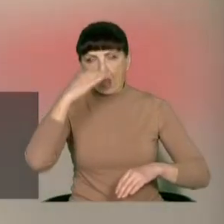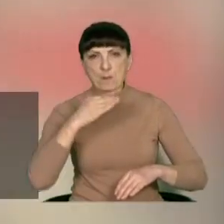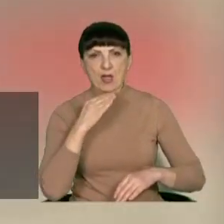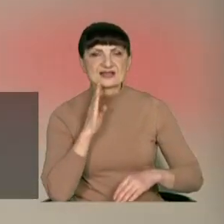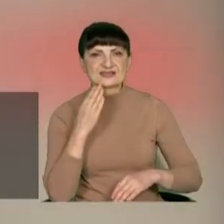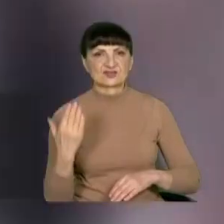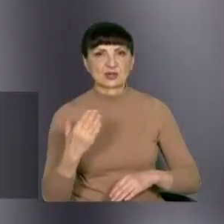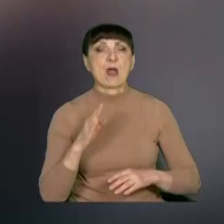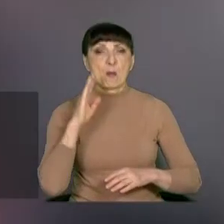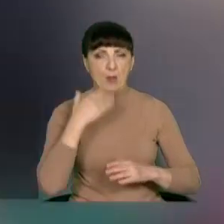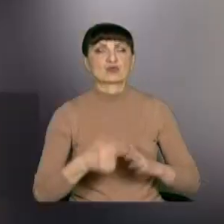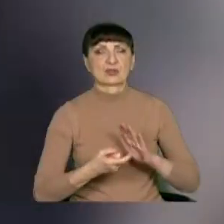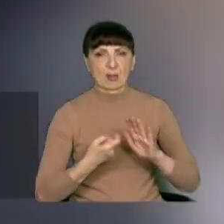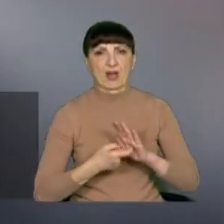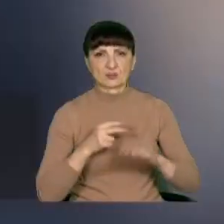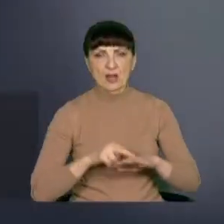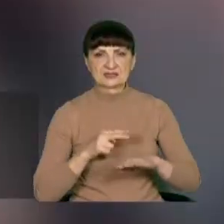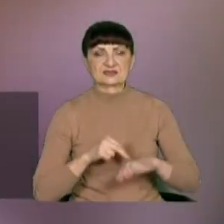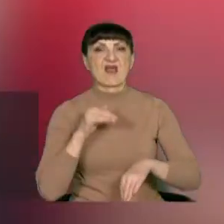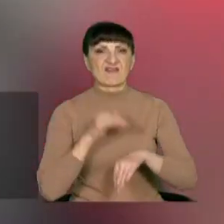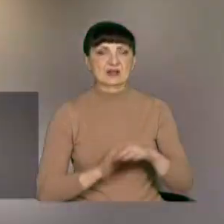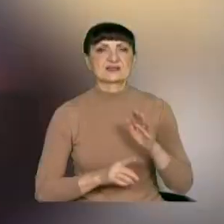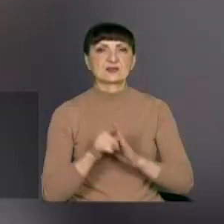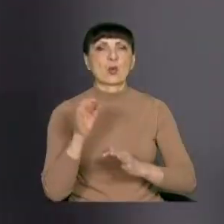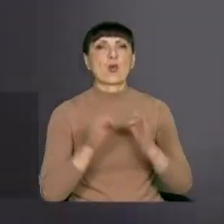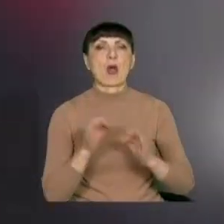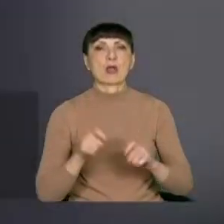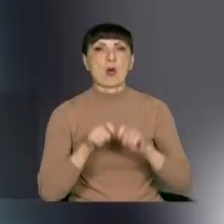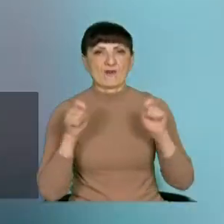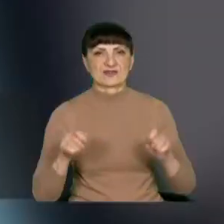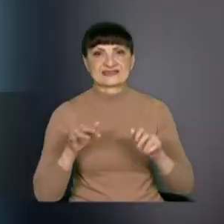допрашивают полицейские. По факту заведено уголовное дело.